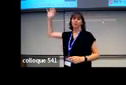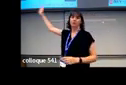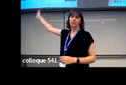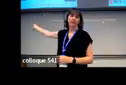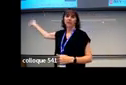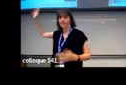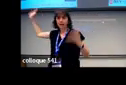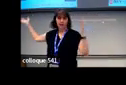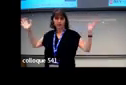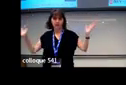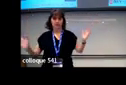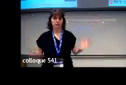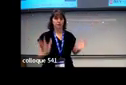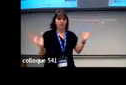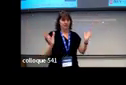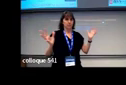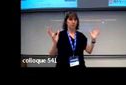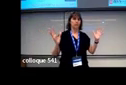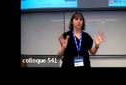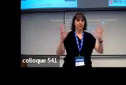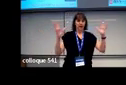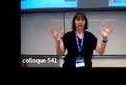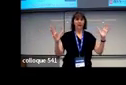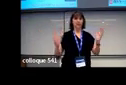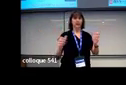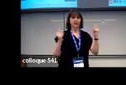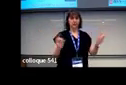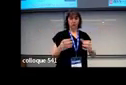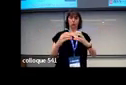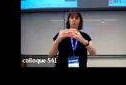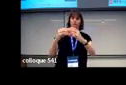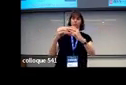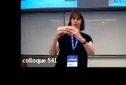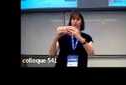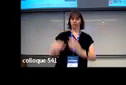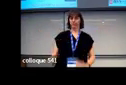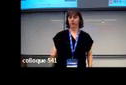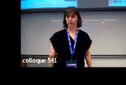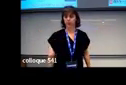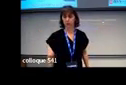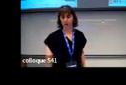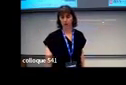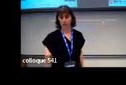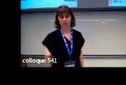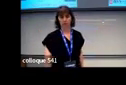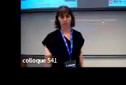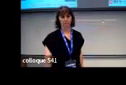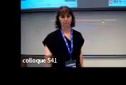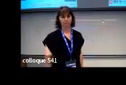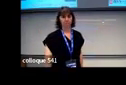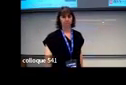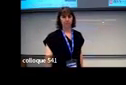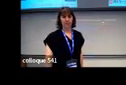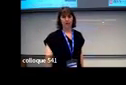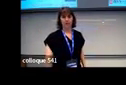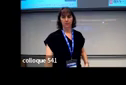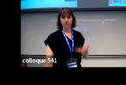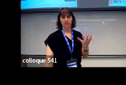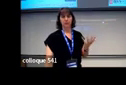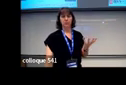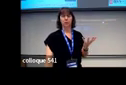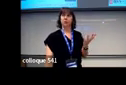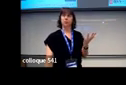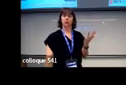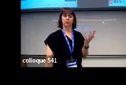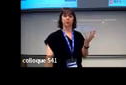Vous voyez, c'est une table des matières, c'est un livre qui ressemble en ligne, mais qui ressemble à un gros manuel de physiologie qu'on pourrait avoir, puis